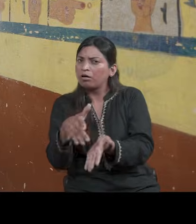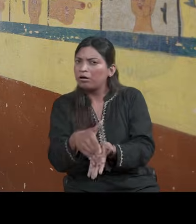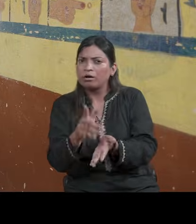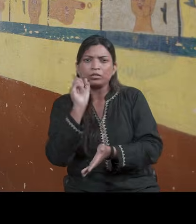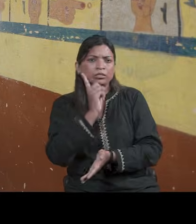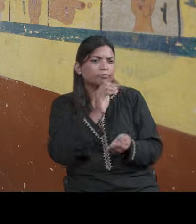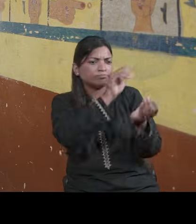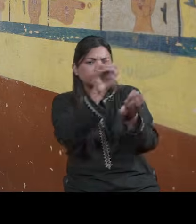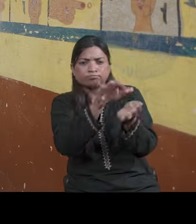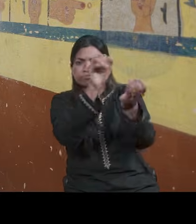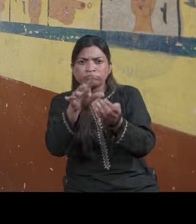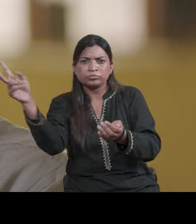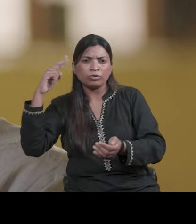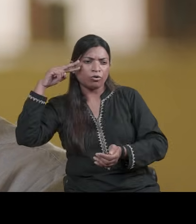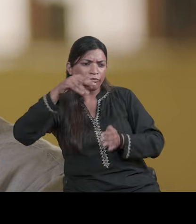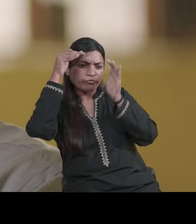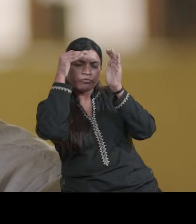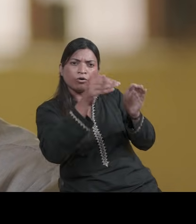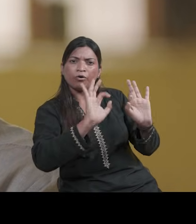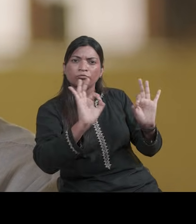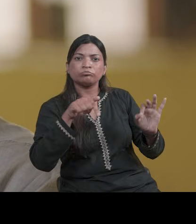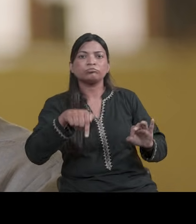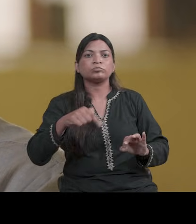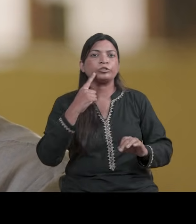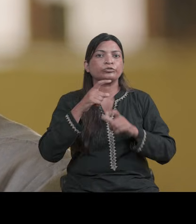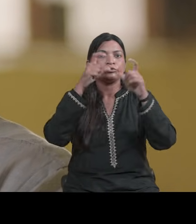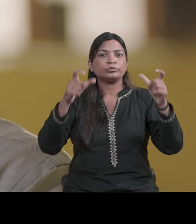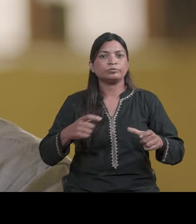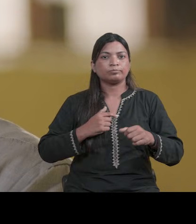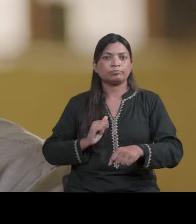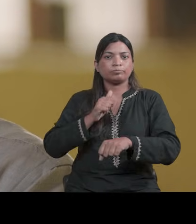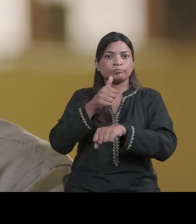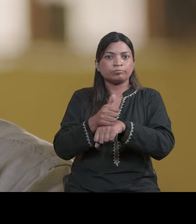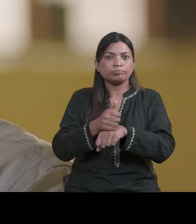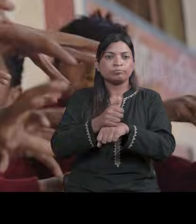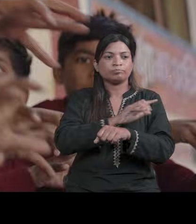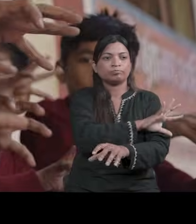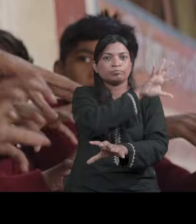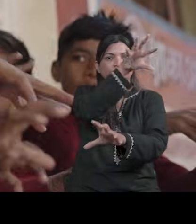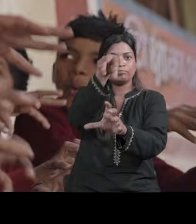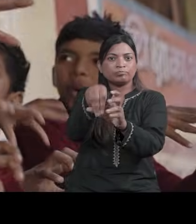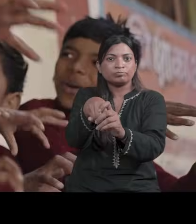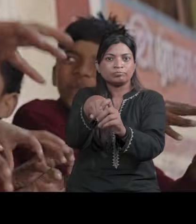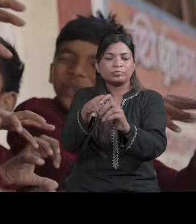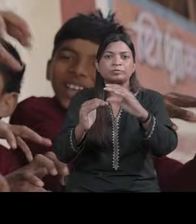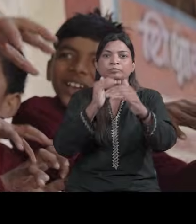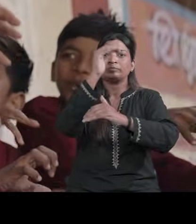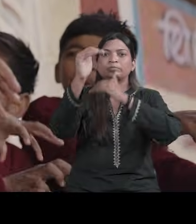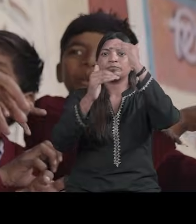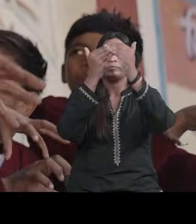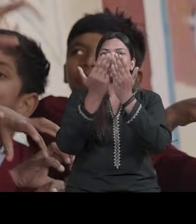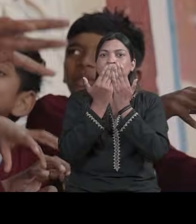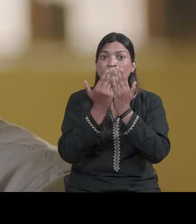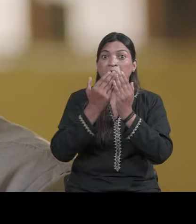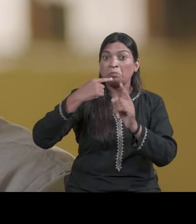था। हमने ये सेंटर स्थापित करके उनका फोकस बढ़ाया। आज ये बच्चे सिर्फ पढ़ ही नहीं रहे हैं बल्कि ये